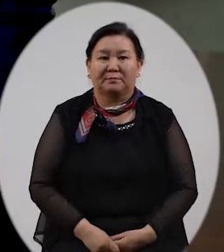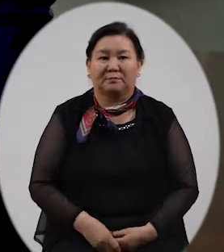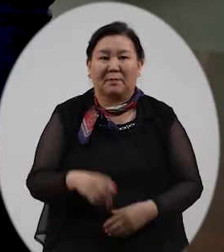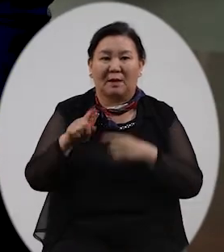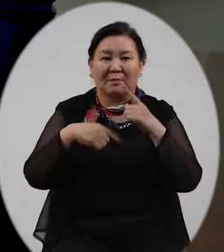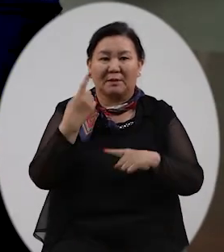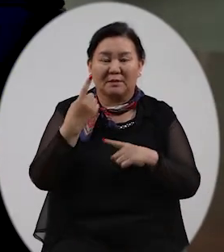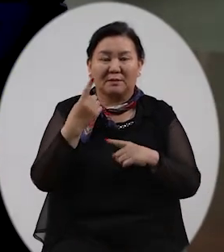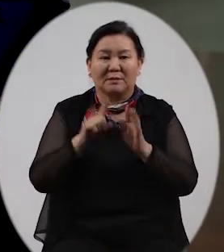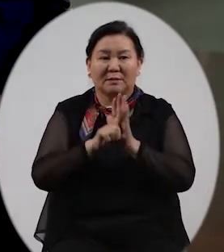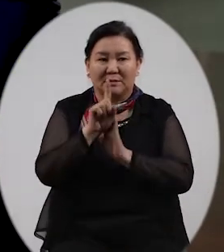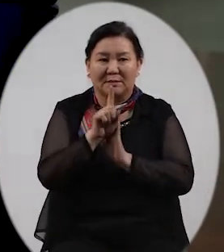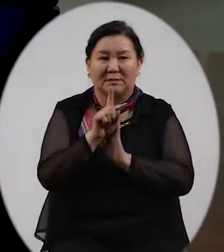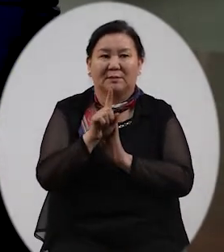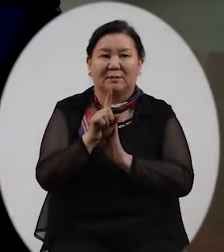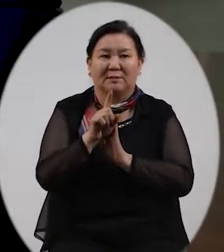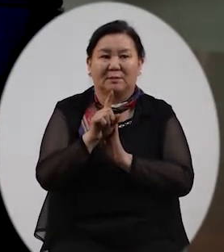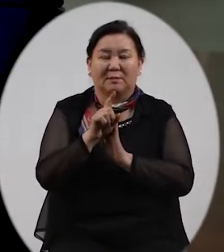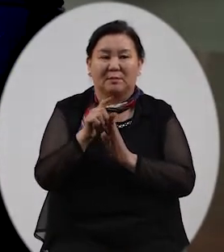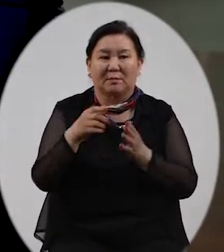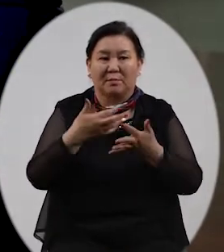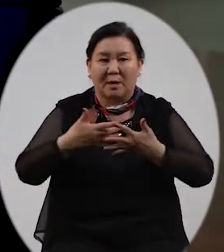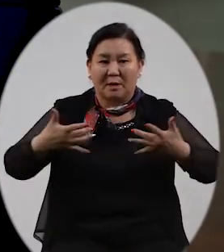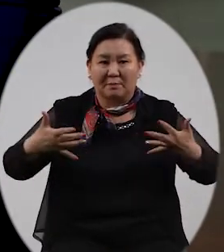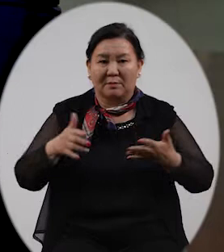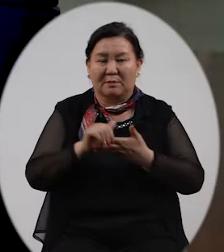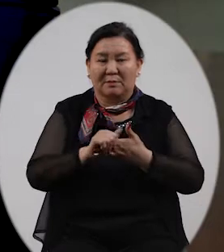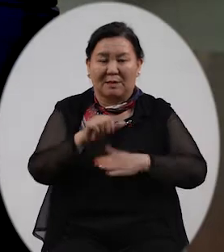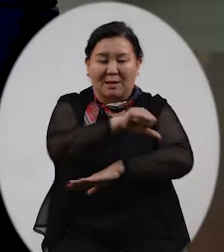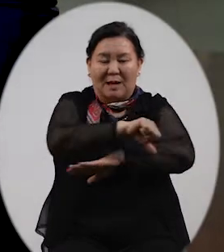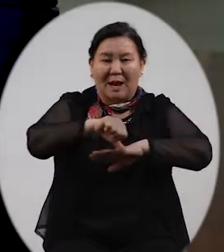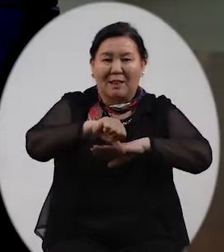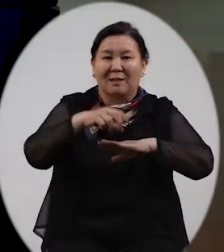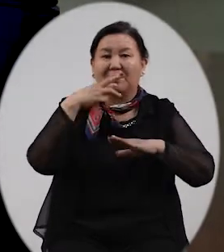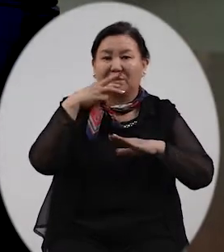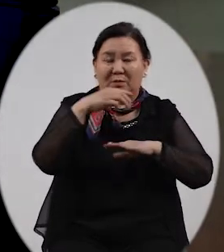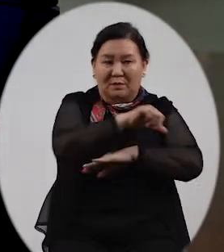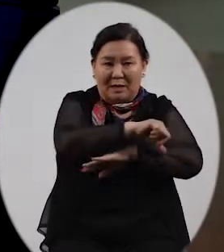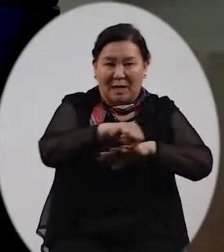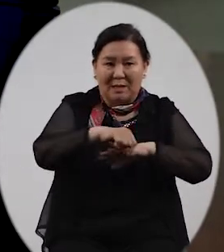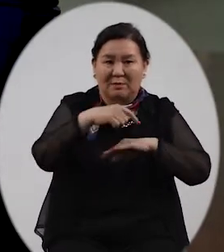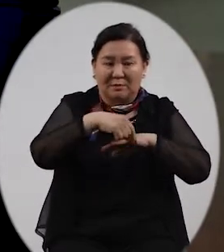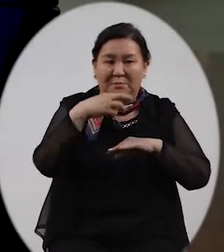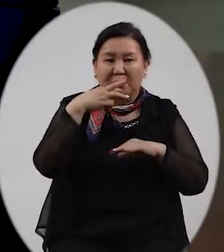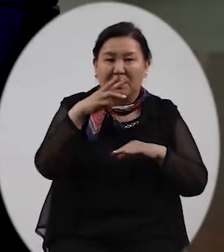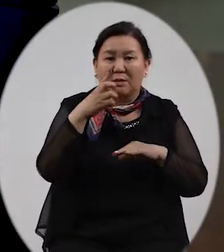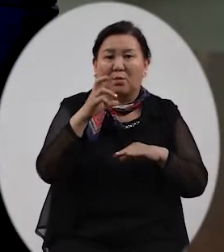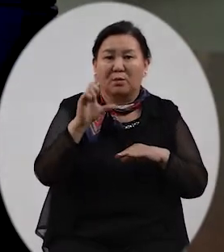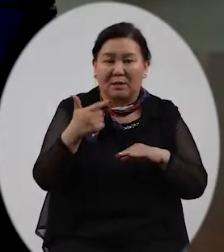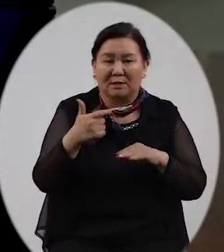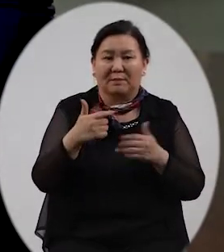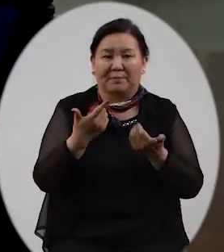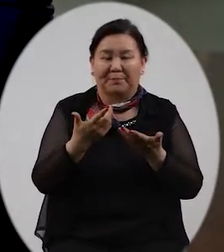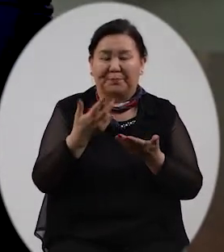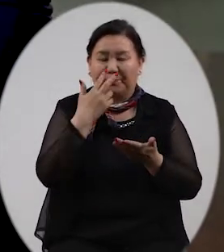хамгийн эхний бүрдүүлэх шаардлагатай баримт маань бол гайлын мэдүүлэг байдаг. За тэгэхээр гайлын мэдүүлгийг хэдүүлээ